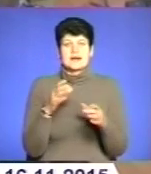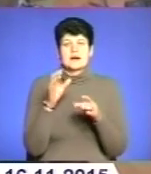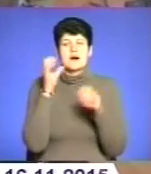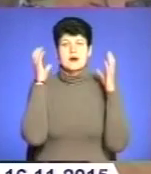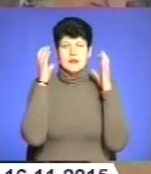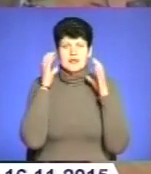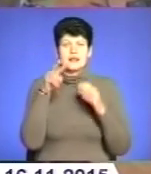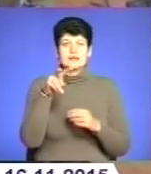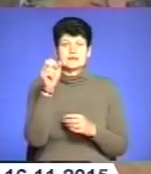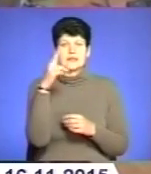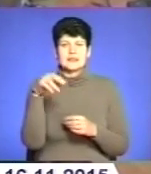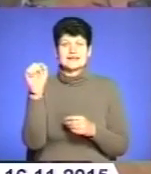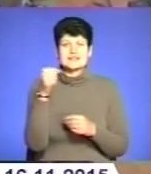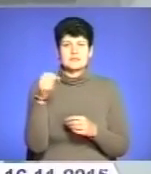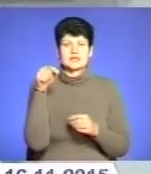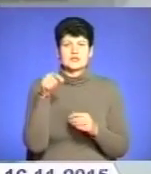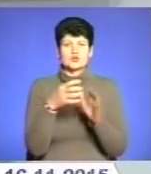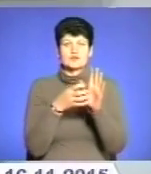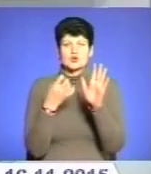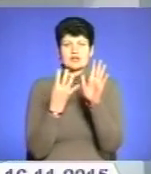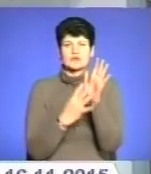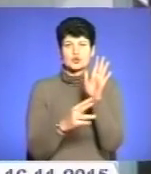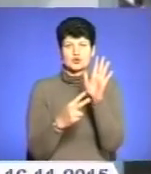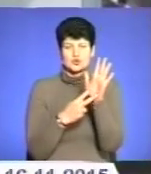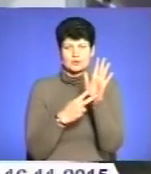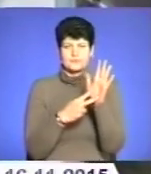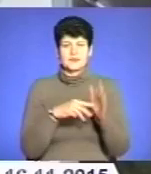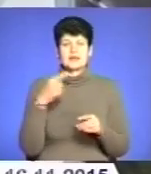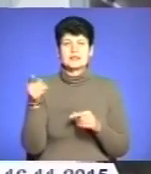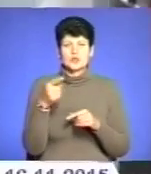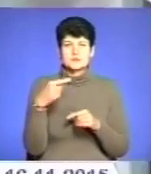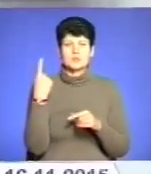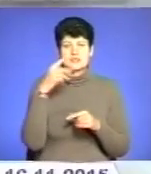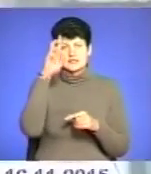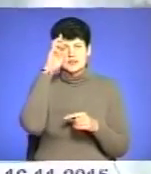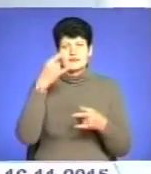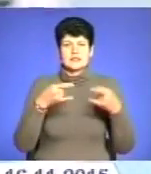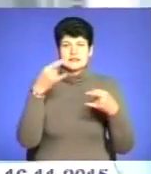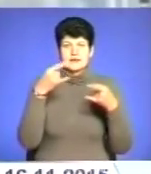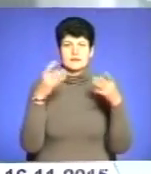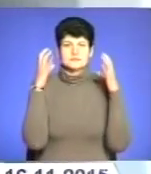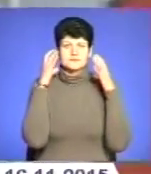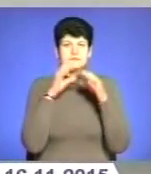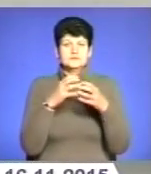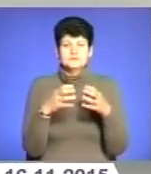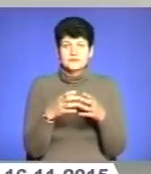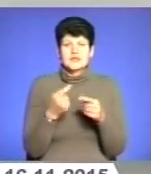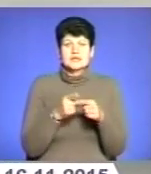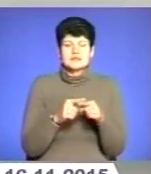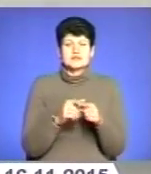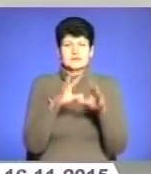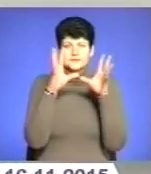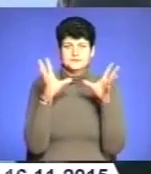серпня 1997. Тернопільська ОДТРК – це сучасна компанія з обсягом телевізійного мовлення на окремому